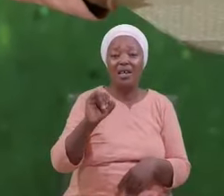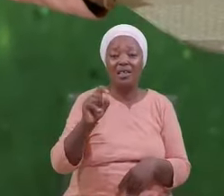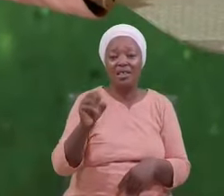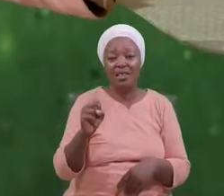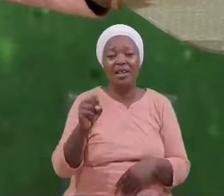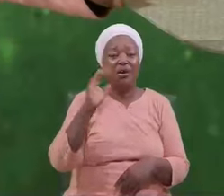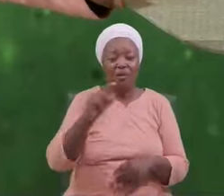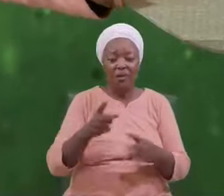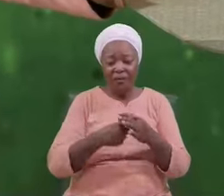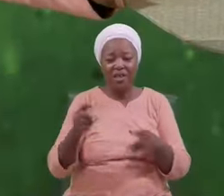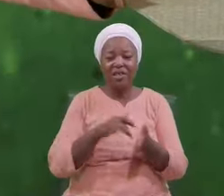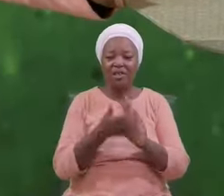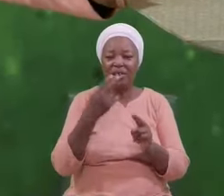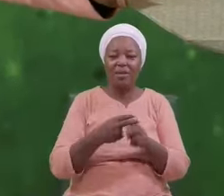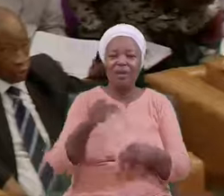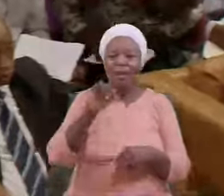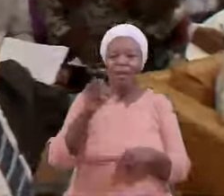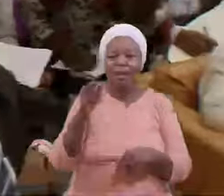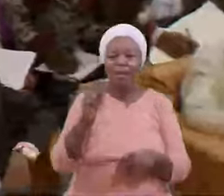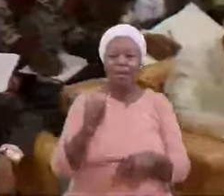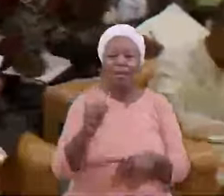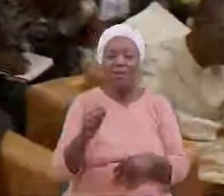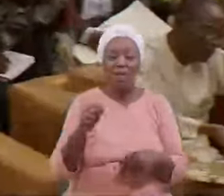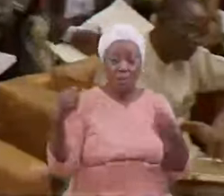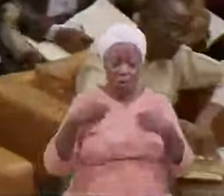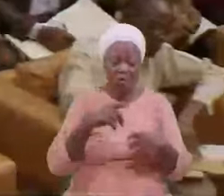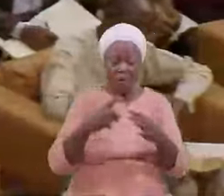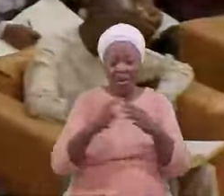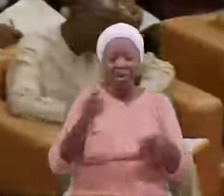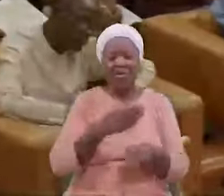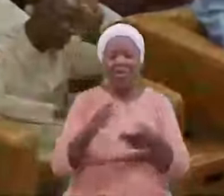Les douleurs articulaires vont disparaître.